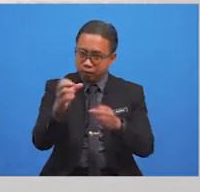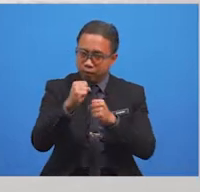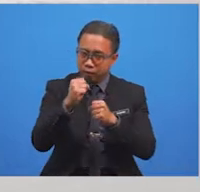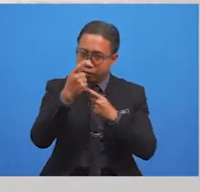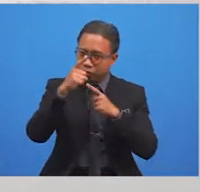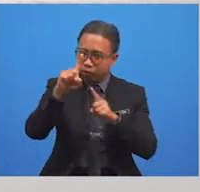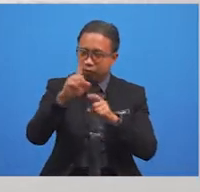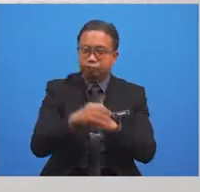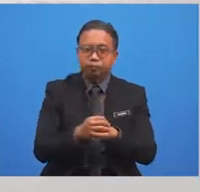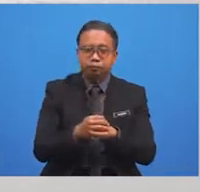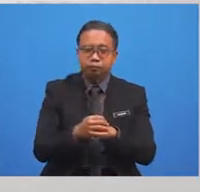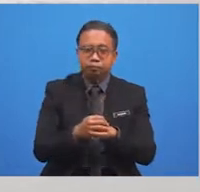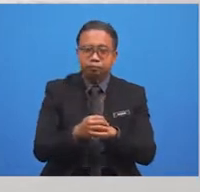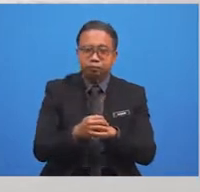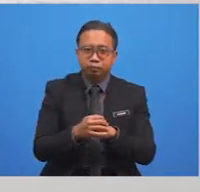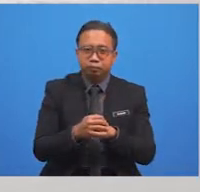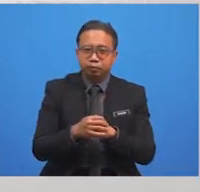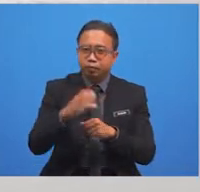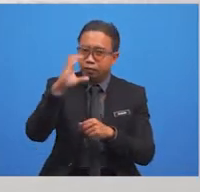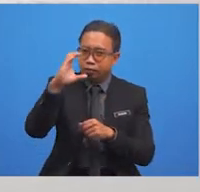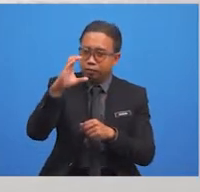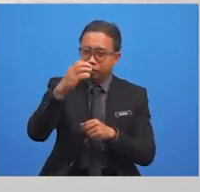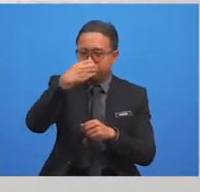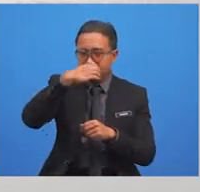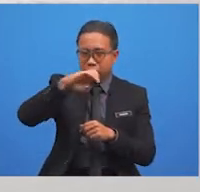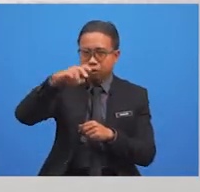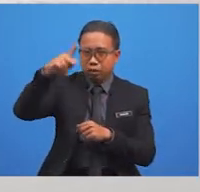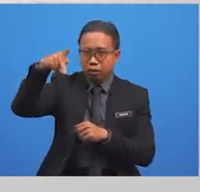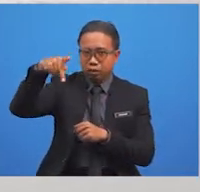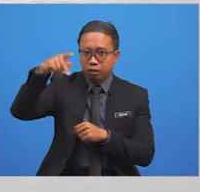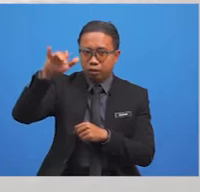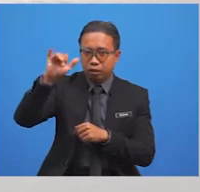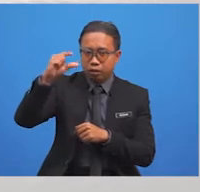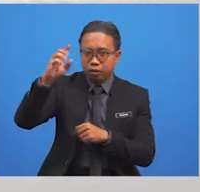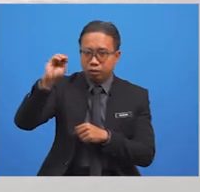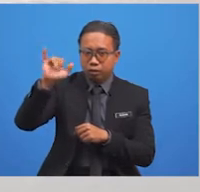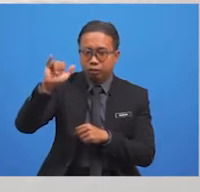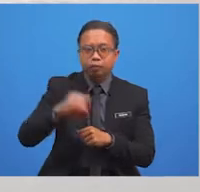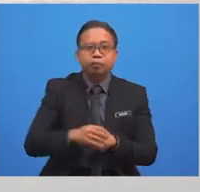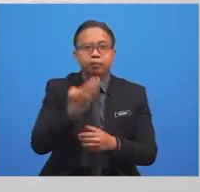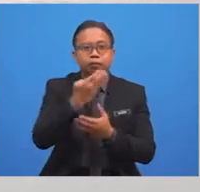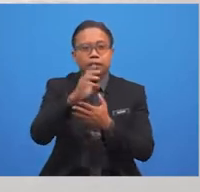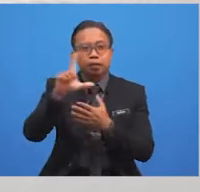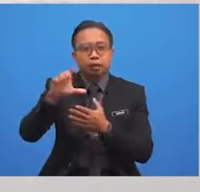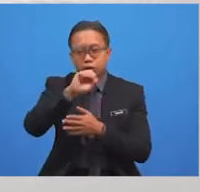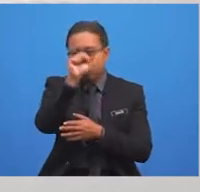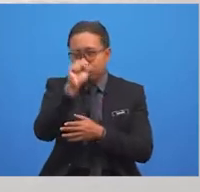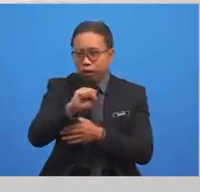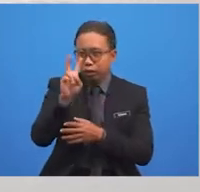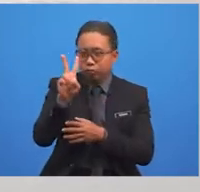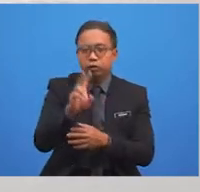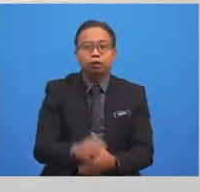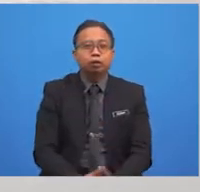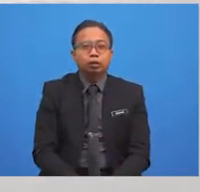jawapannya? Ya, jawapannya C. Gajah Pini. Baiklah, soalan